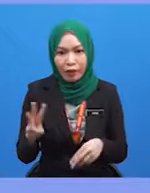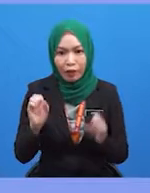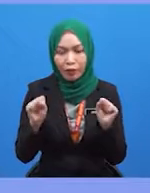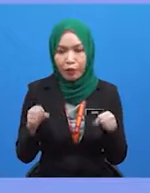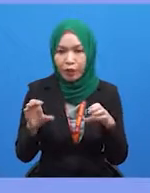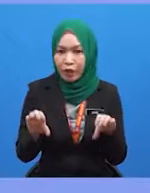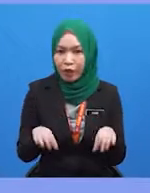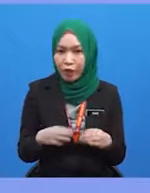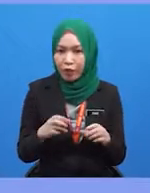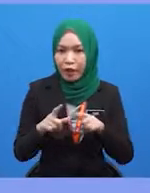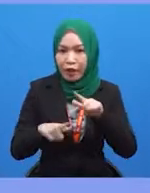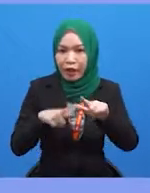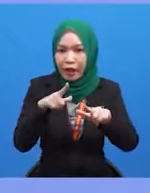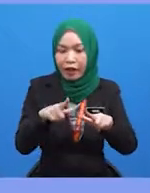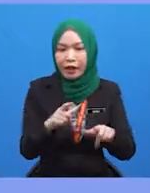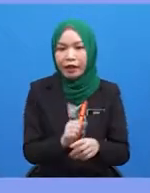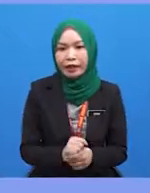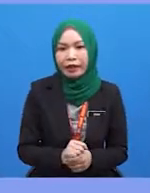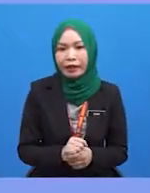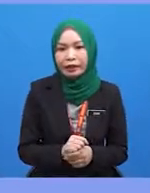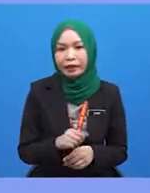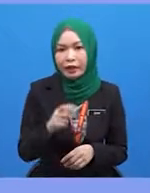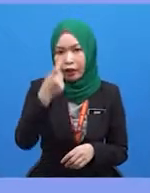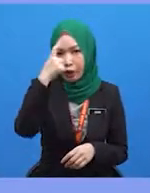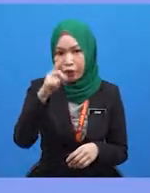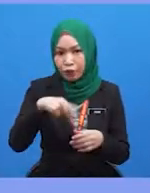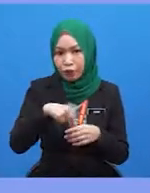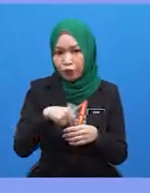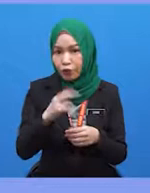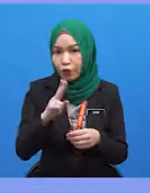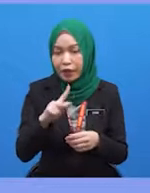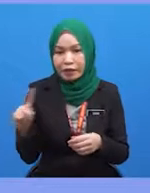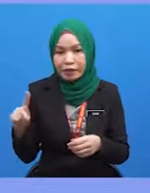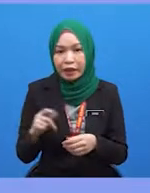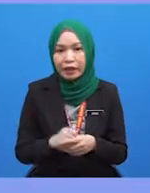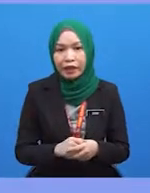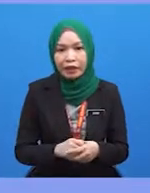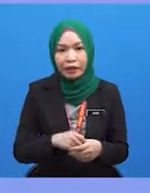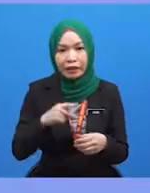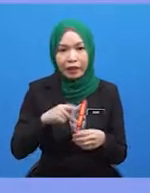untuk berkongsi teknologi atau menghasilkan produk baru.